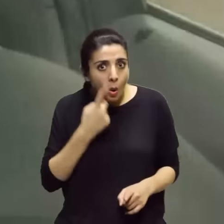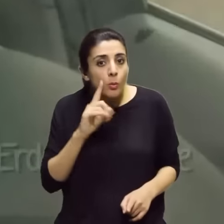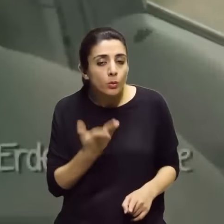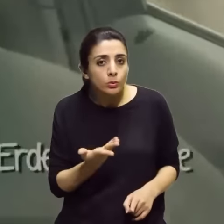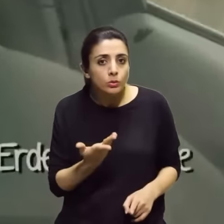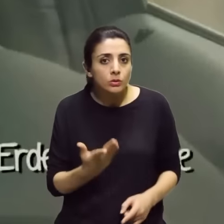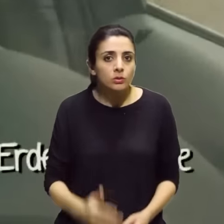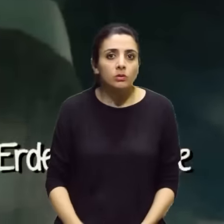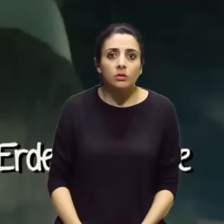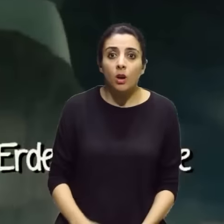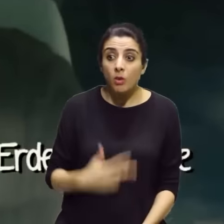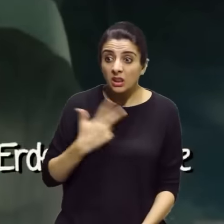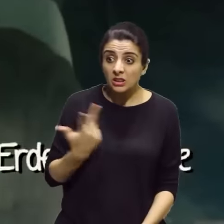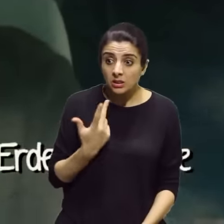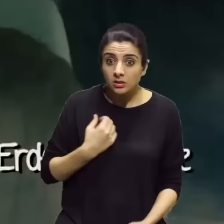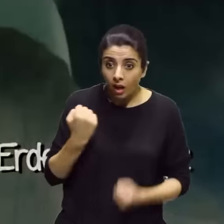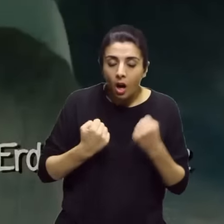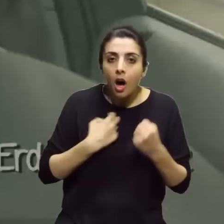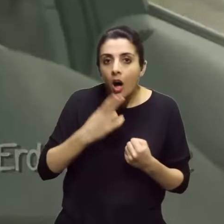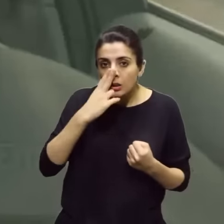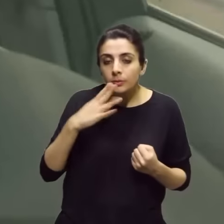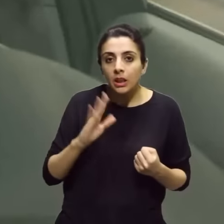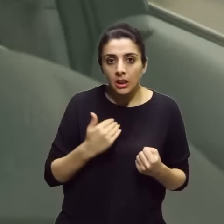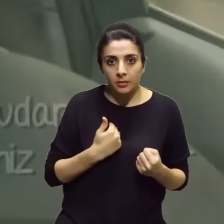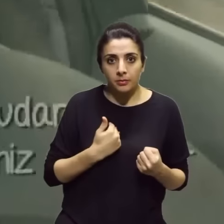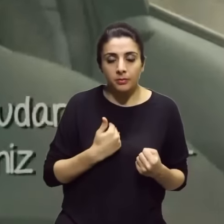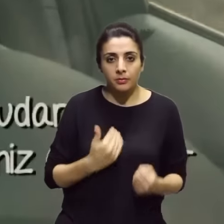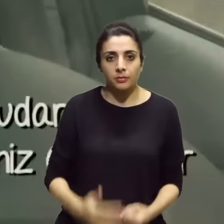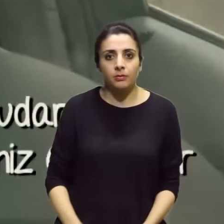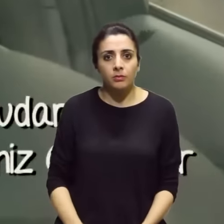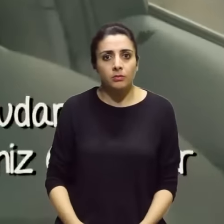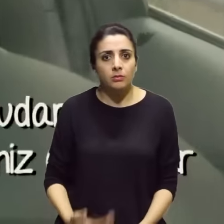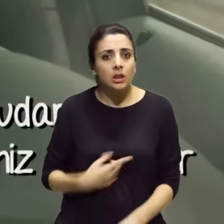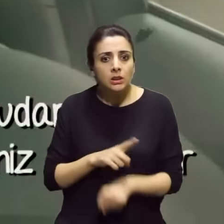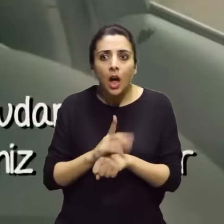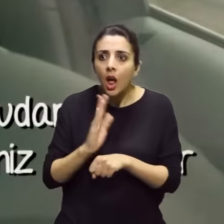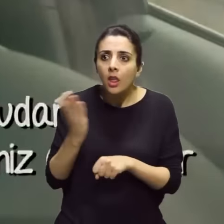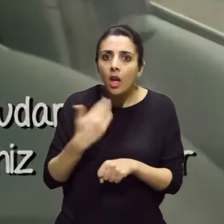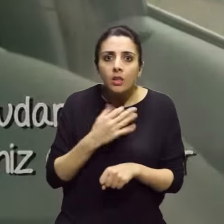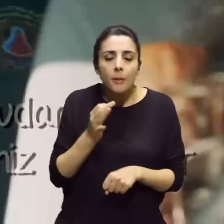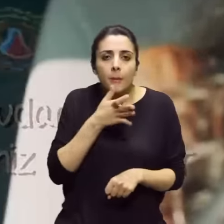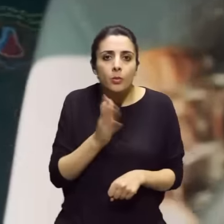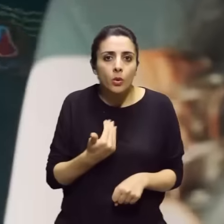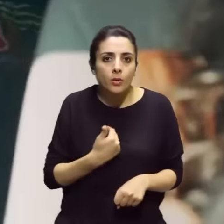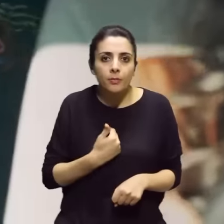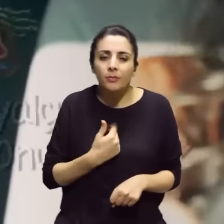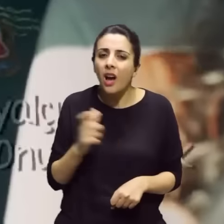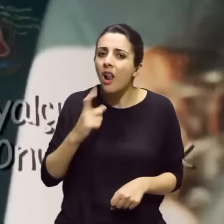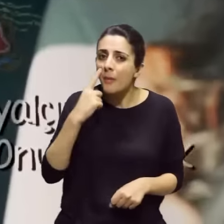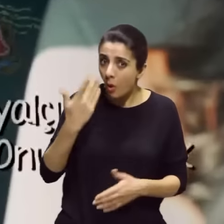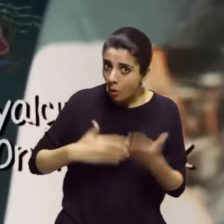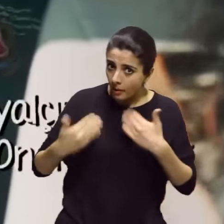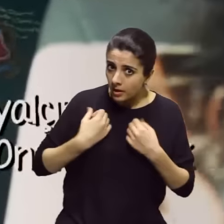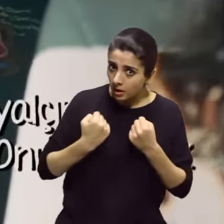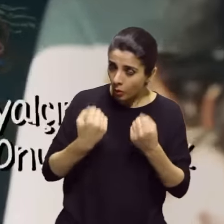musun? Hem bu kadar hızlı kullanmaya alışık değilim. Daha kaç saat gideceğimizi bile bilmiyorum. Ailem bak,